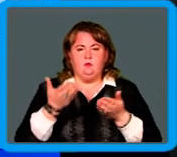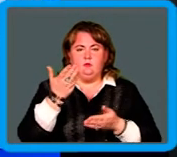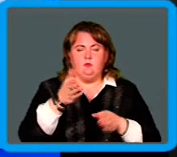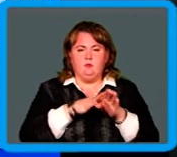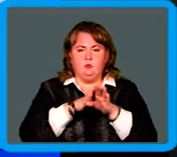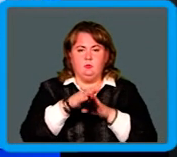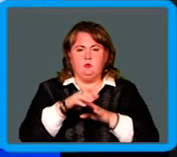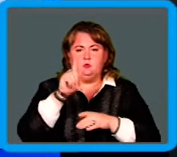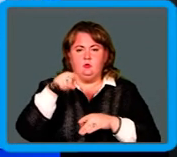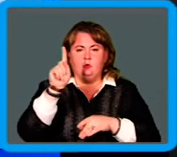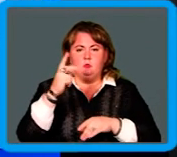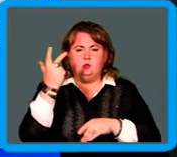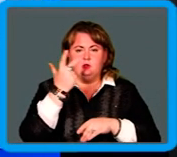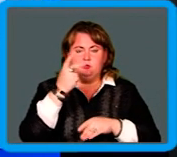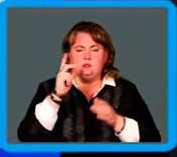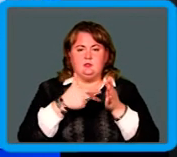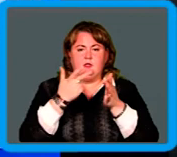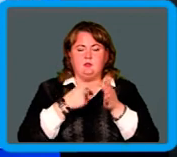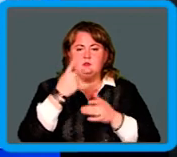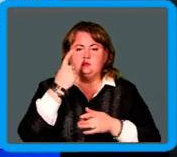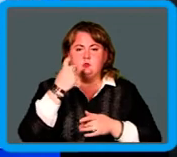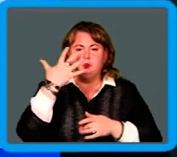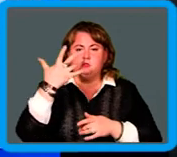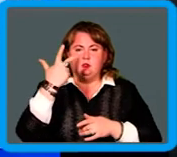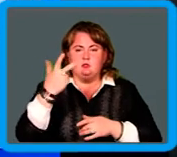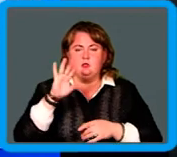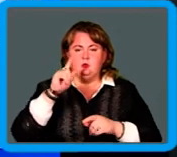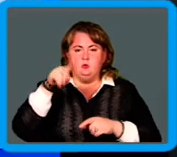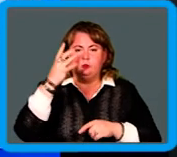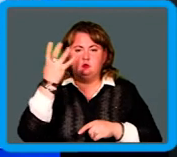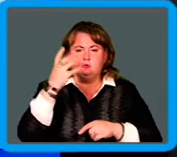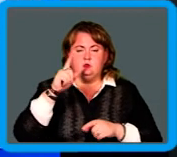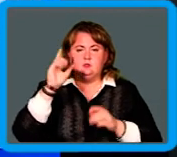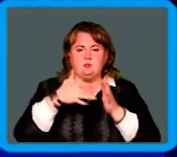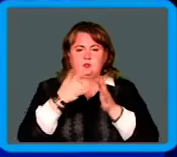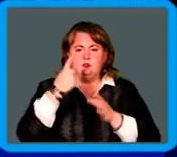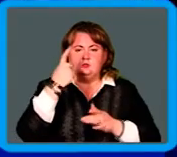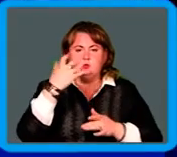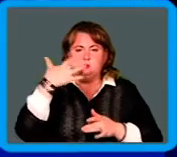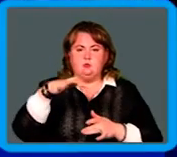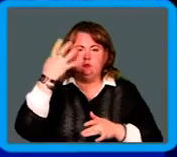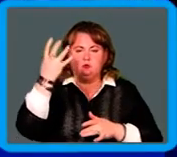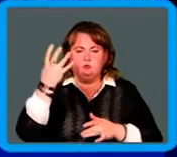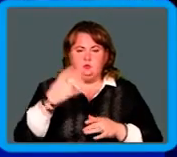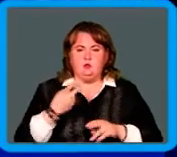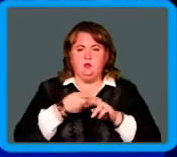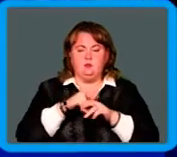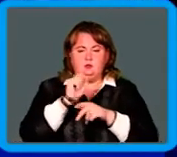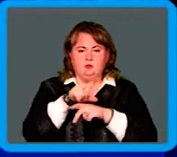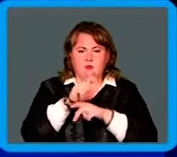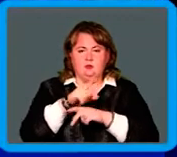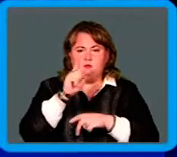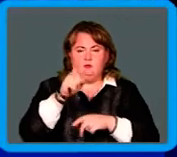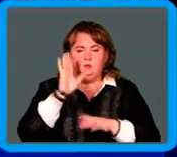три на странице 153 и номер 4 на странице 154 в этих заданиях вы также самостоятельно